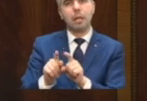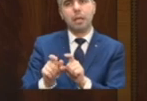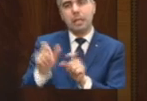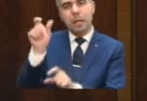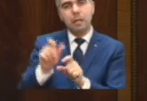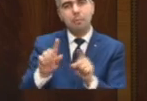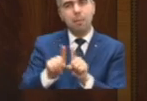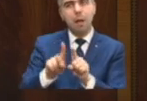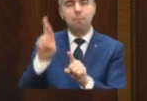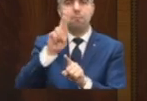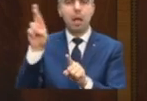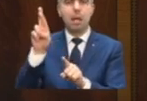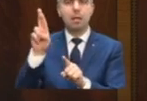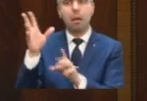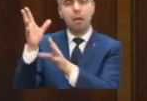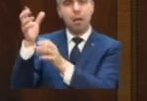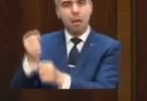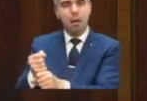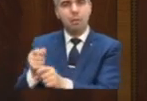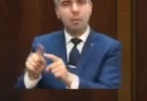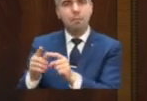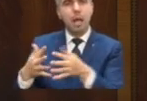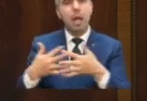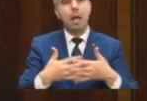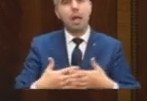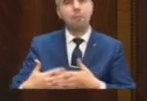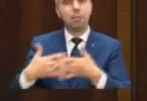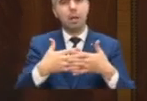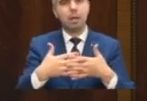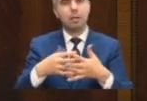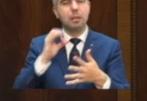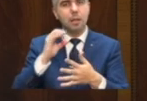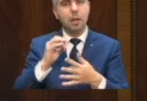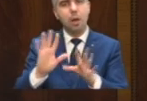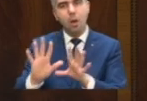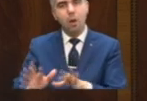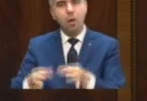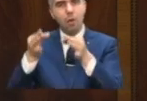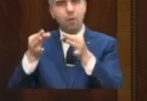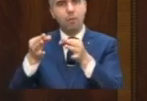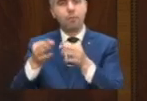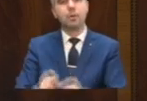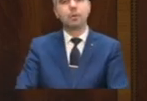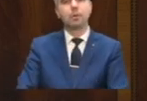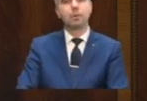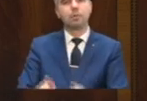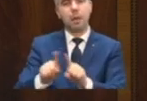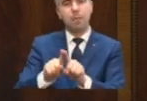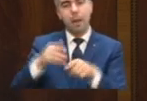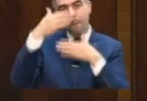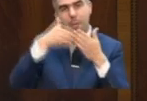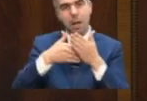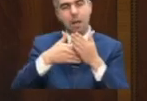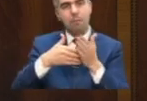بالمبادره ديال سيدنا الله ينصروا مع الدوله الامريكيه الصديقه اللي خرجت من الرونده ديالها ونصف في المغرب وطاتوا